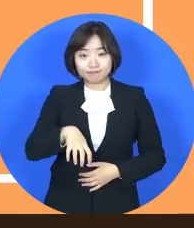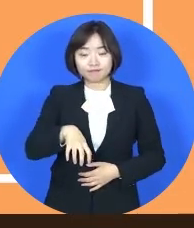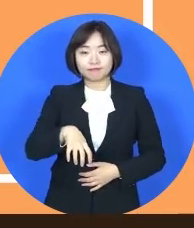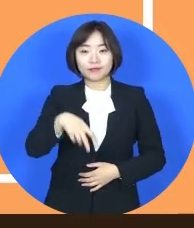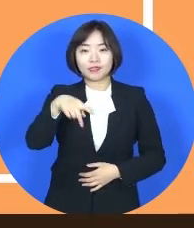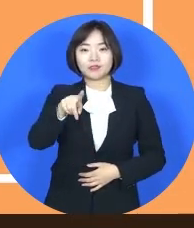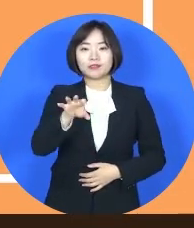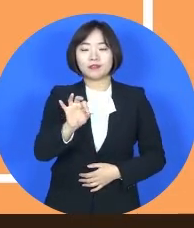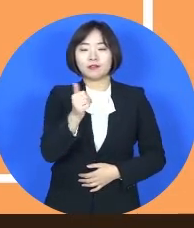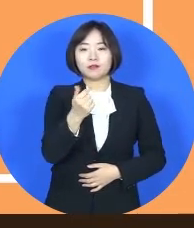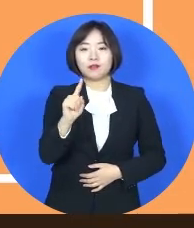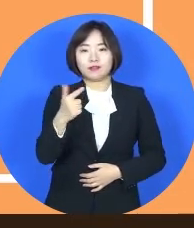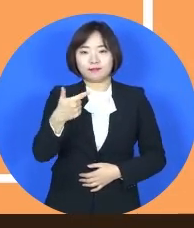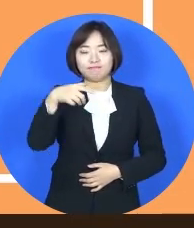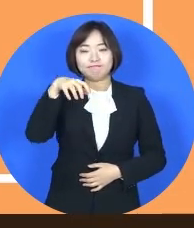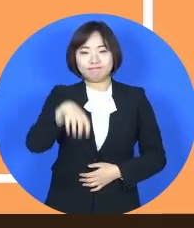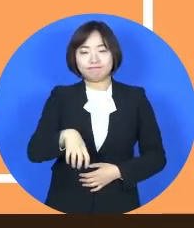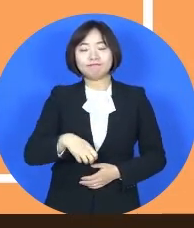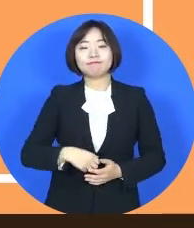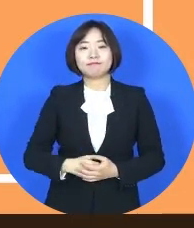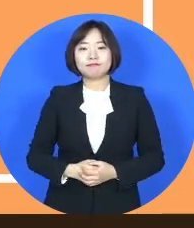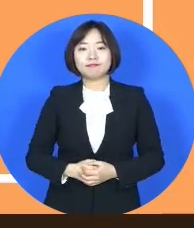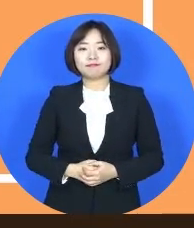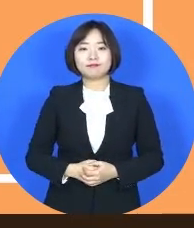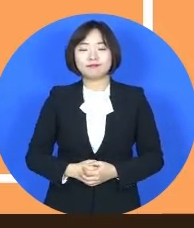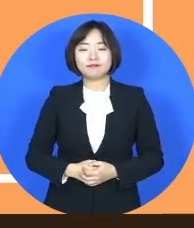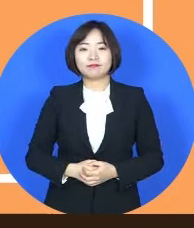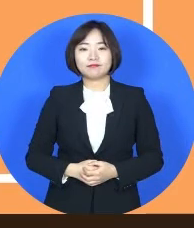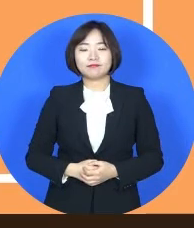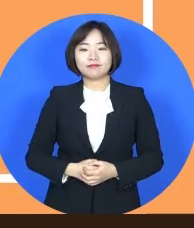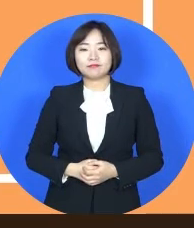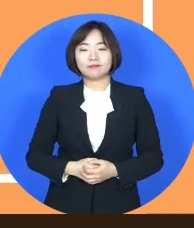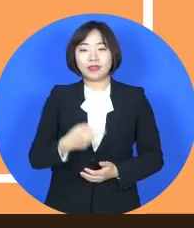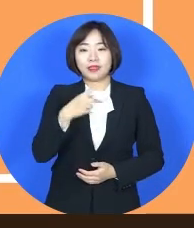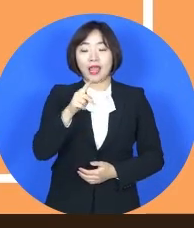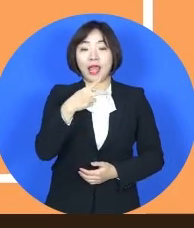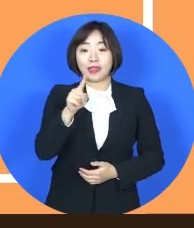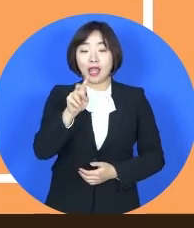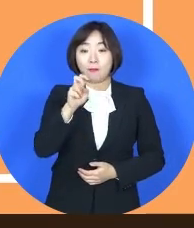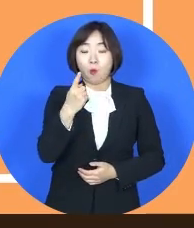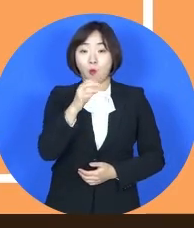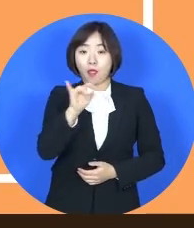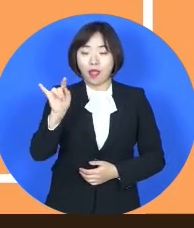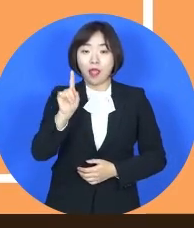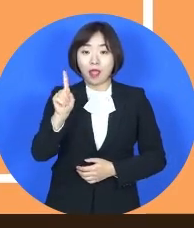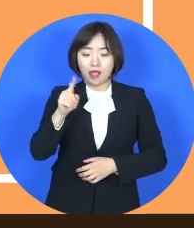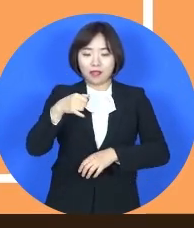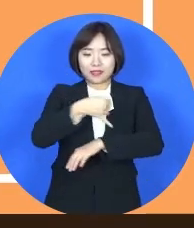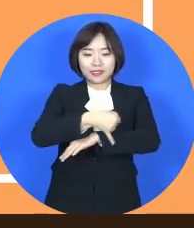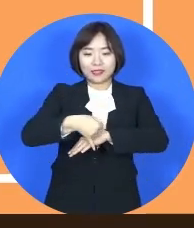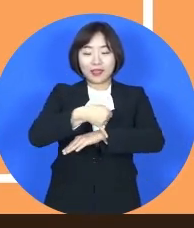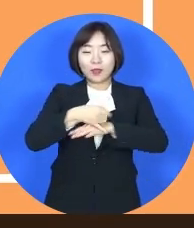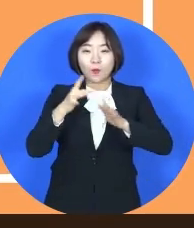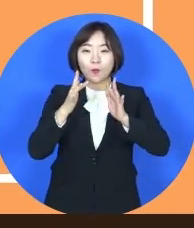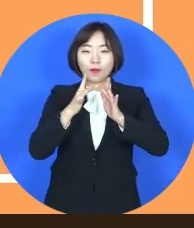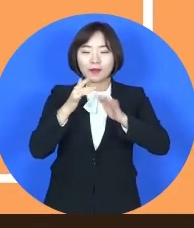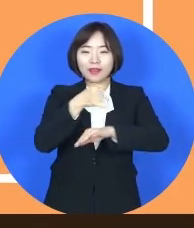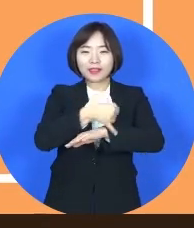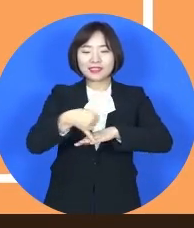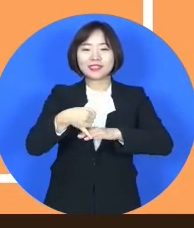근무지는 천안시 서북구 성환읍 성환일로 77입니다. 다다모아에서 웹디자이너 2명을